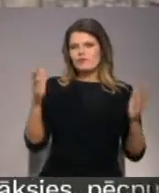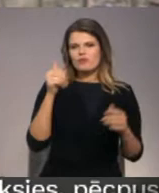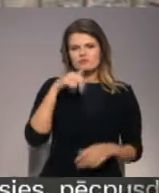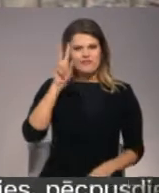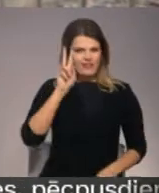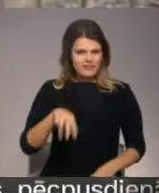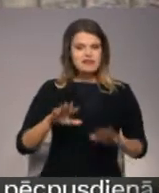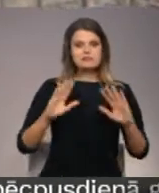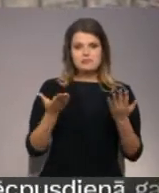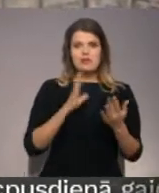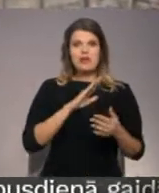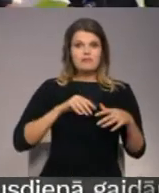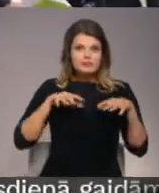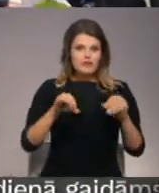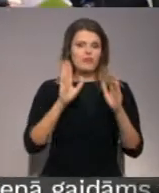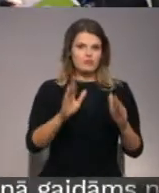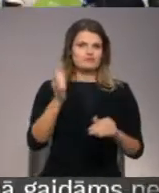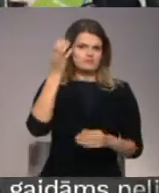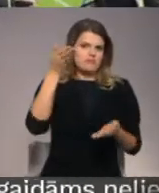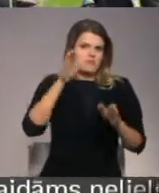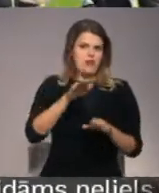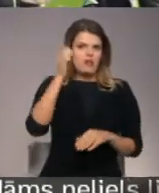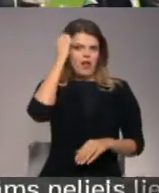pēc izdarītā uzzinās, paliks atmiņā.